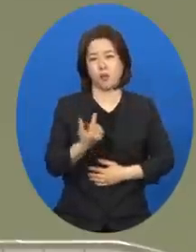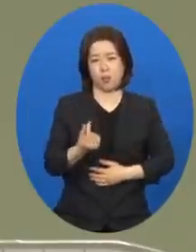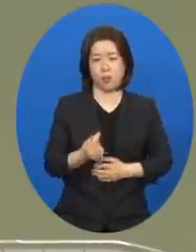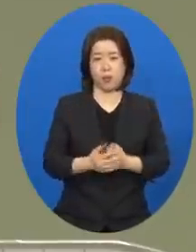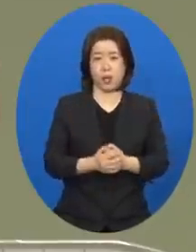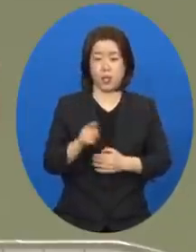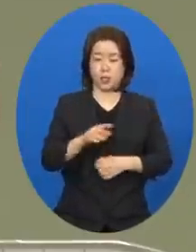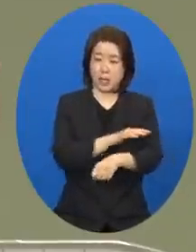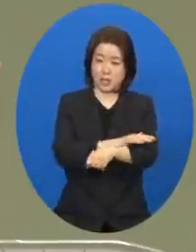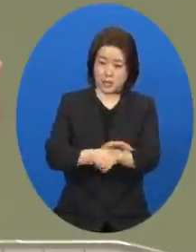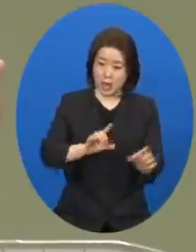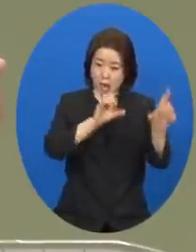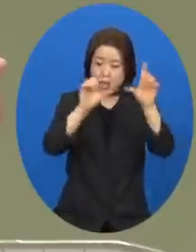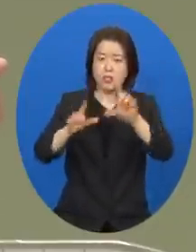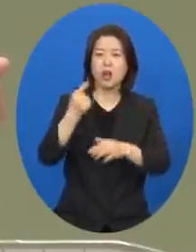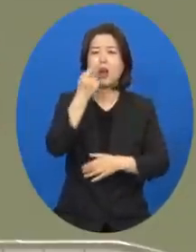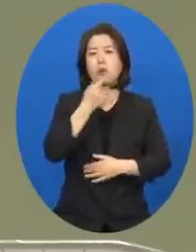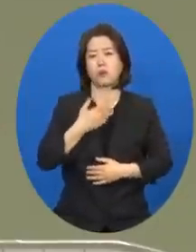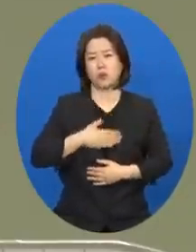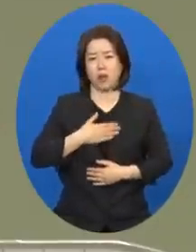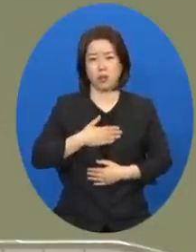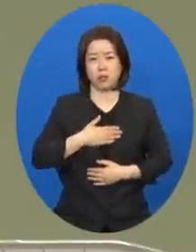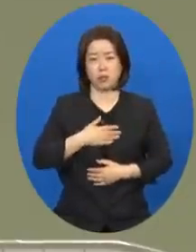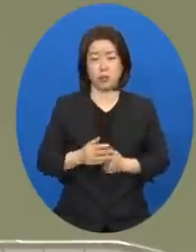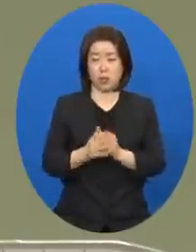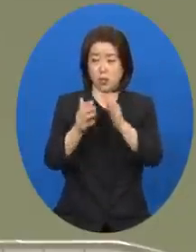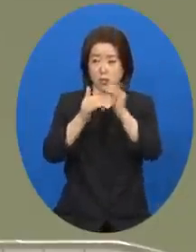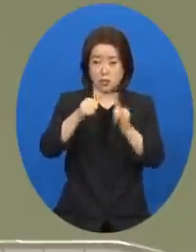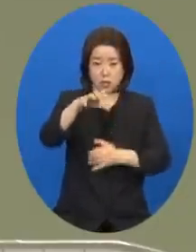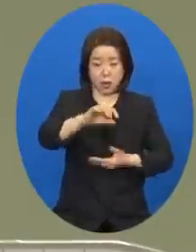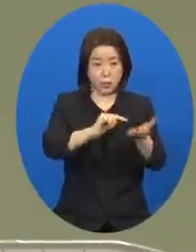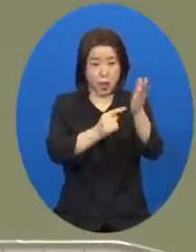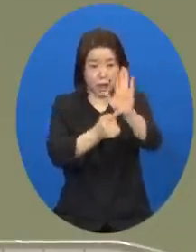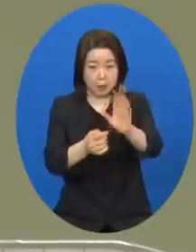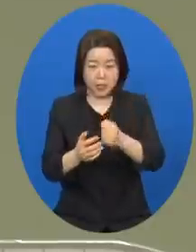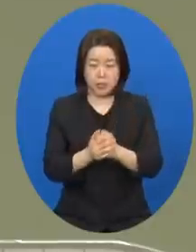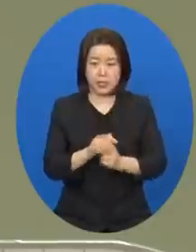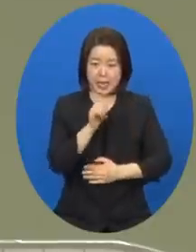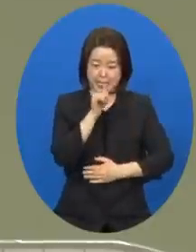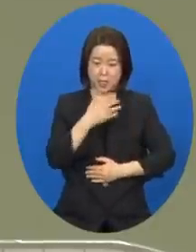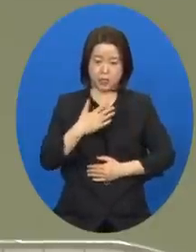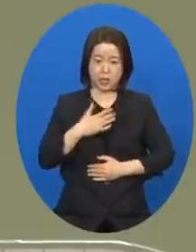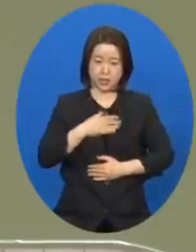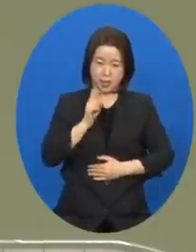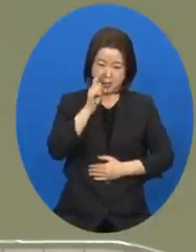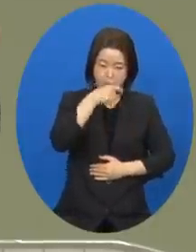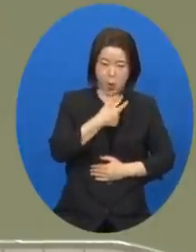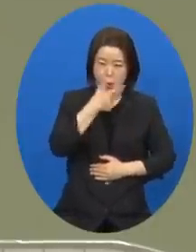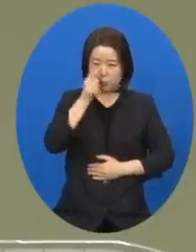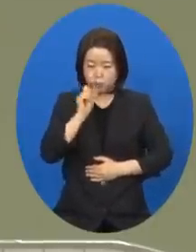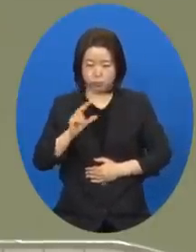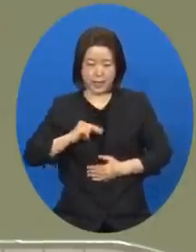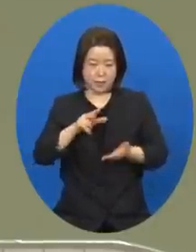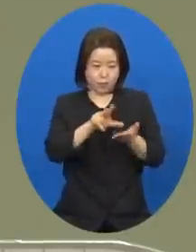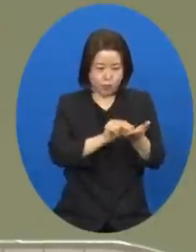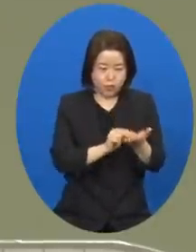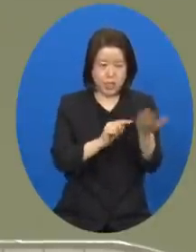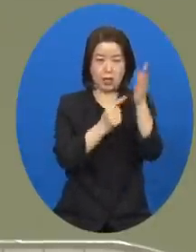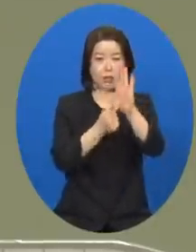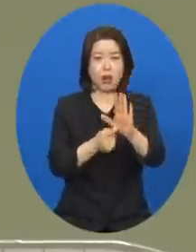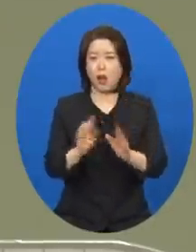그게 잘 사는 건 줄 알았습니다. 사람들 앞에서는 절대로 내 허물과 내 문제를 드러내지